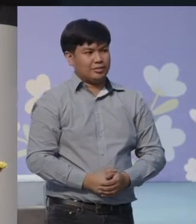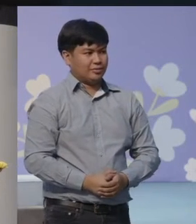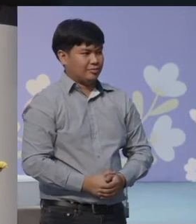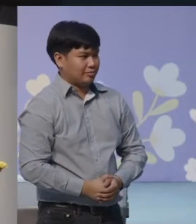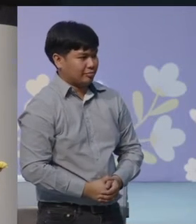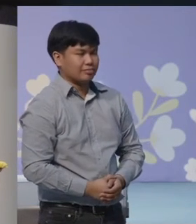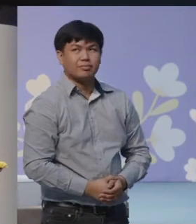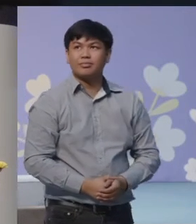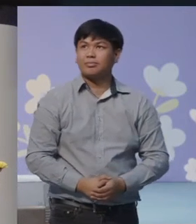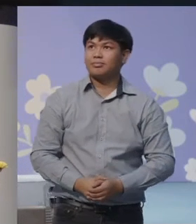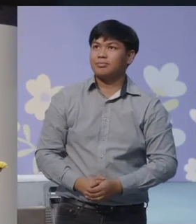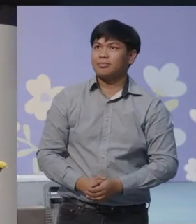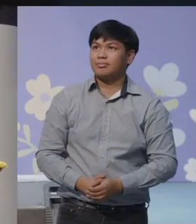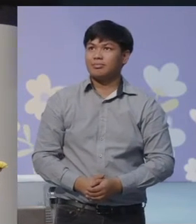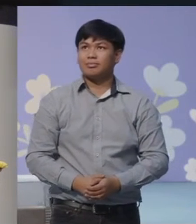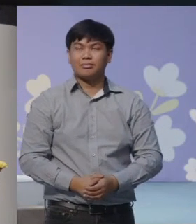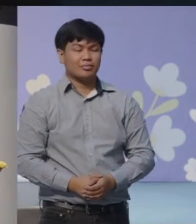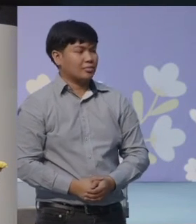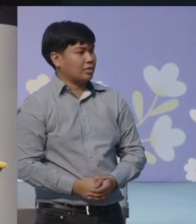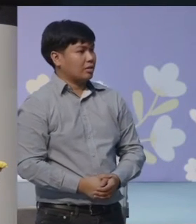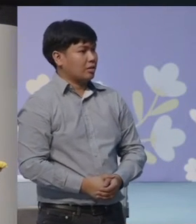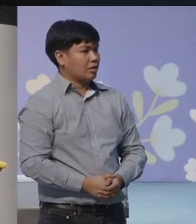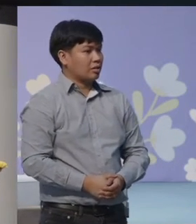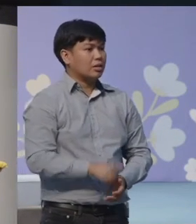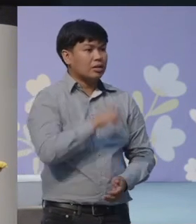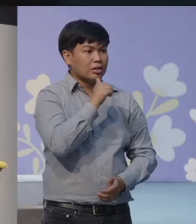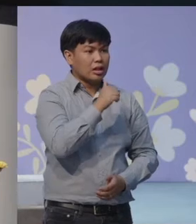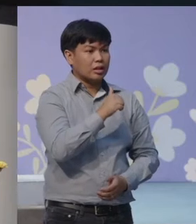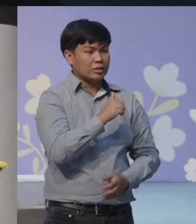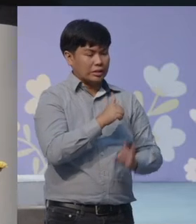6 lang, hindi naman 7 ang naging anak ni Hana.